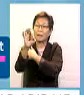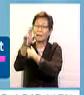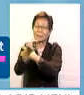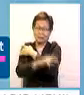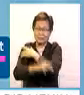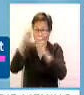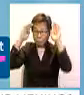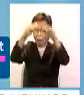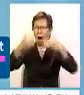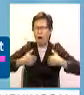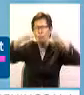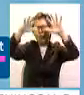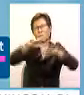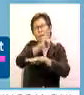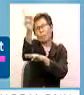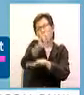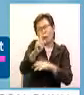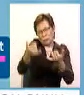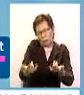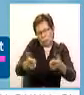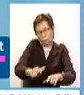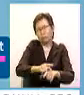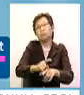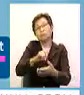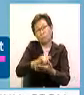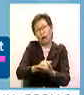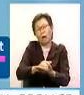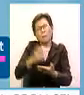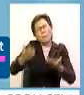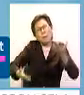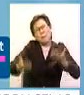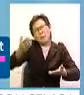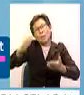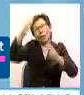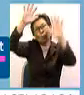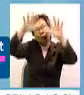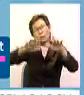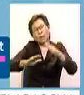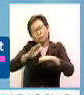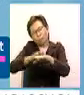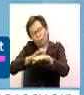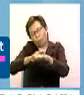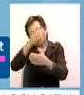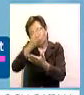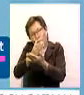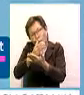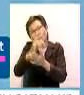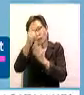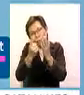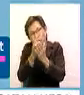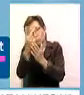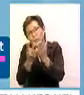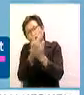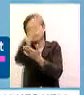sedang mengalami hujan berserta rebuk petir. Dan keadaan ini kita jangkakan akan beransur reda dalam tempoh 1 hingga 2 jam